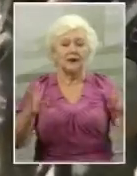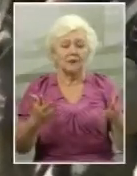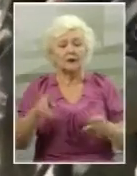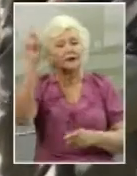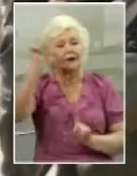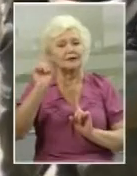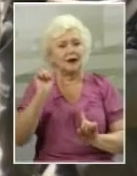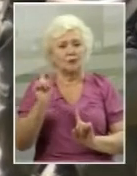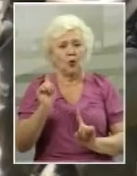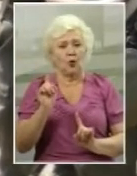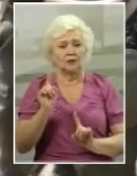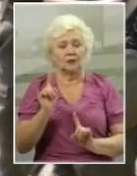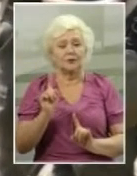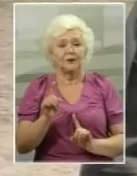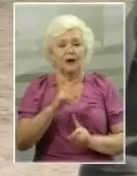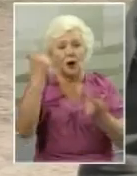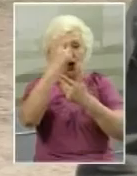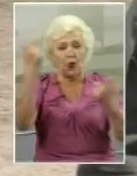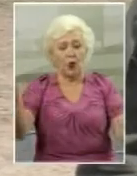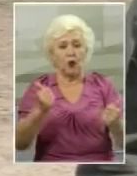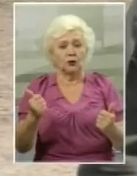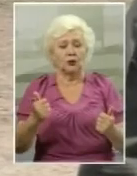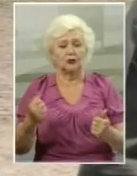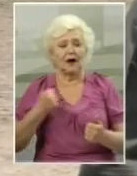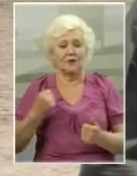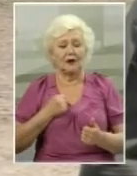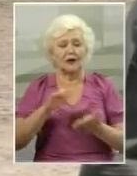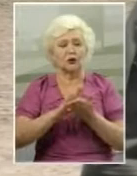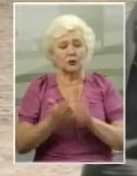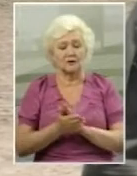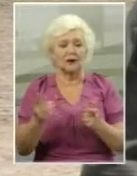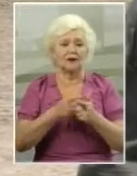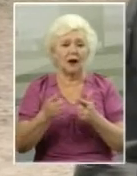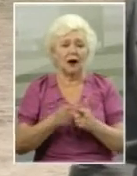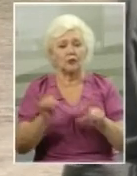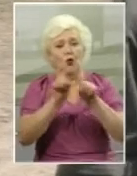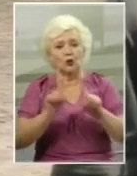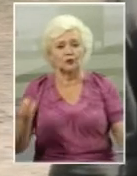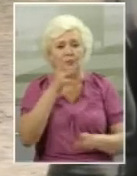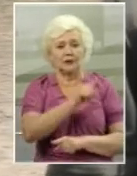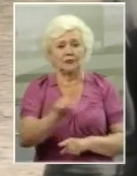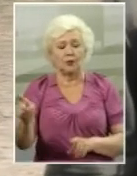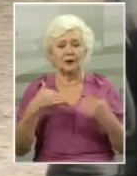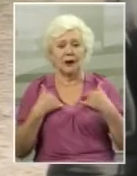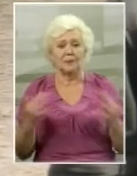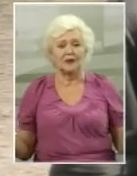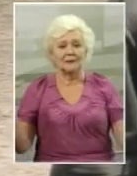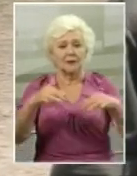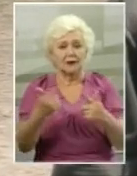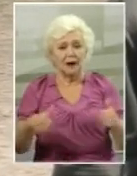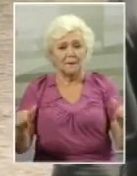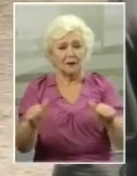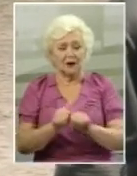дай Бог, оголошення військово-воєнного стану або особливого періоду. Ми збираємо ці підрозділи.